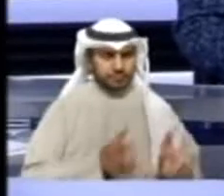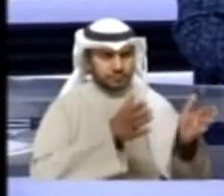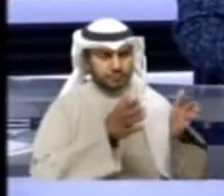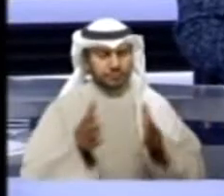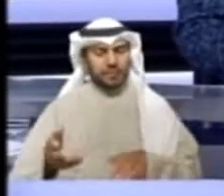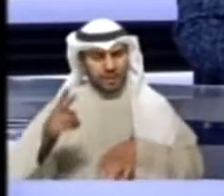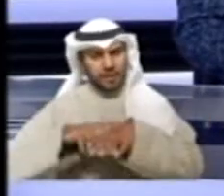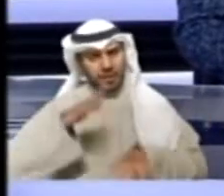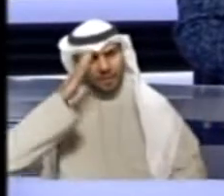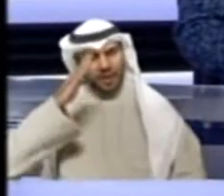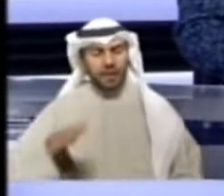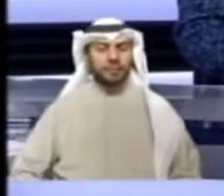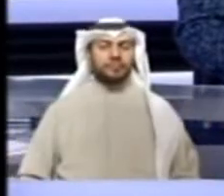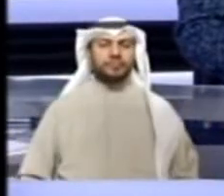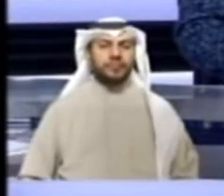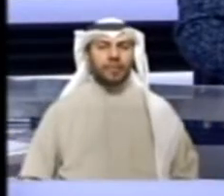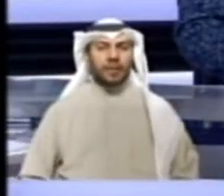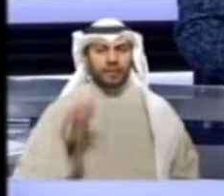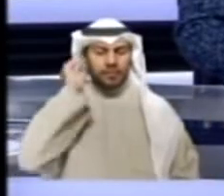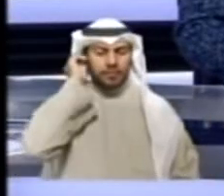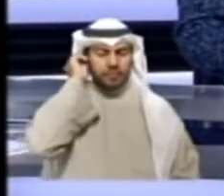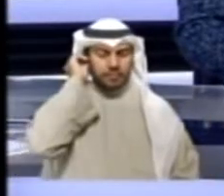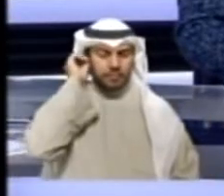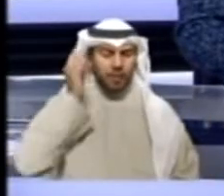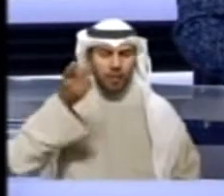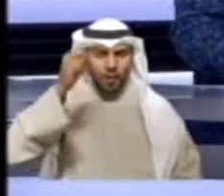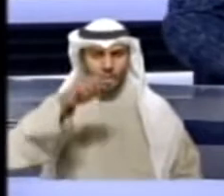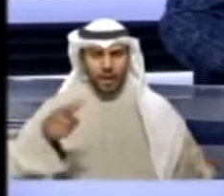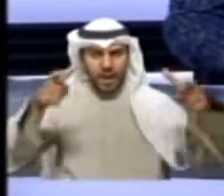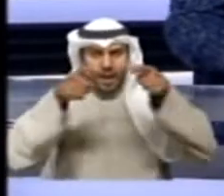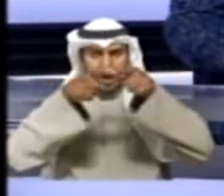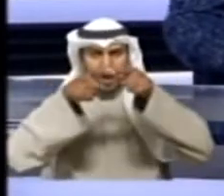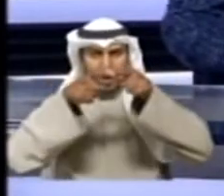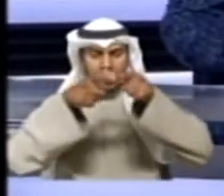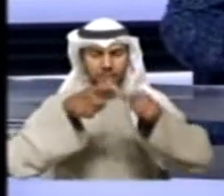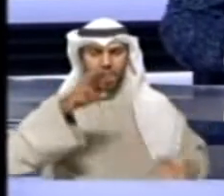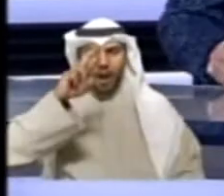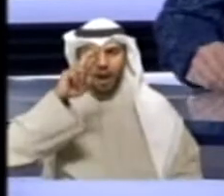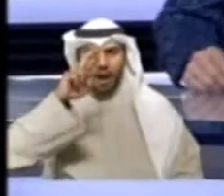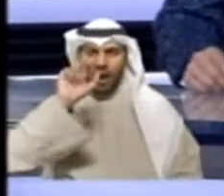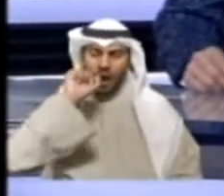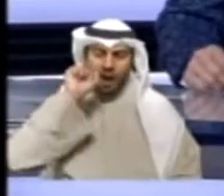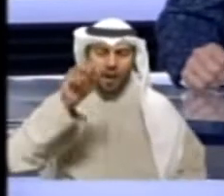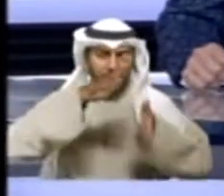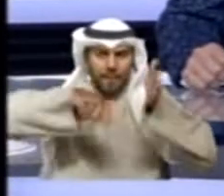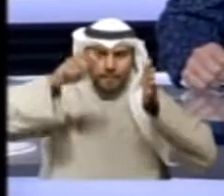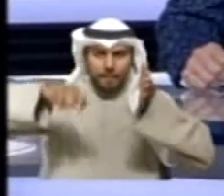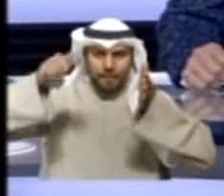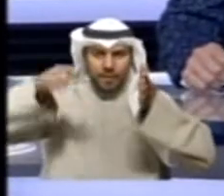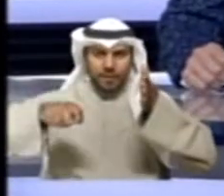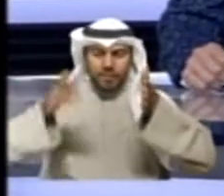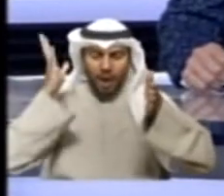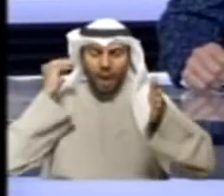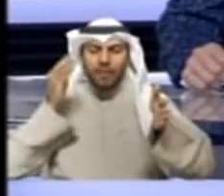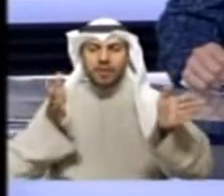أهلا ومرحبا بكم من جديد. تعقد غدا الأحد في مجلس الأمة جلسة خاصة لمناقشة والتصويت على قانون